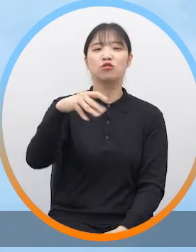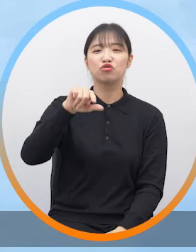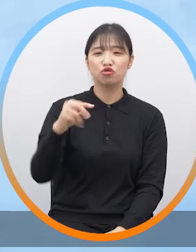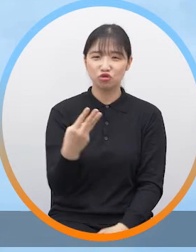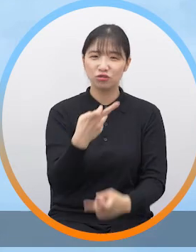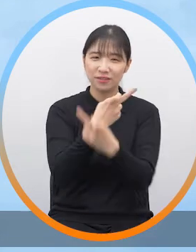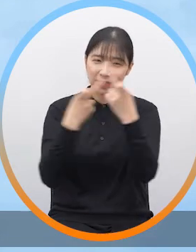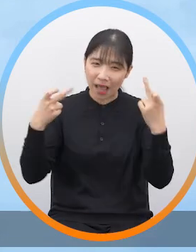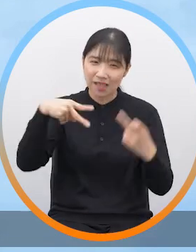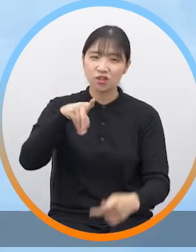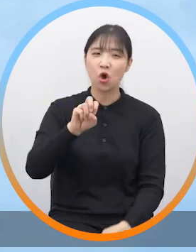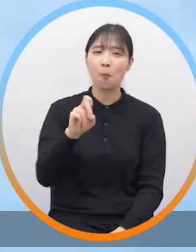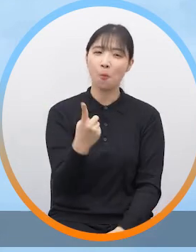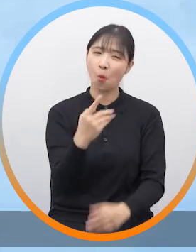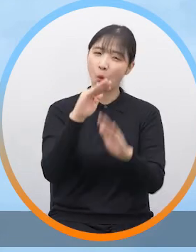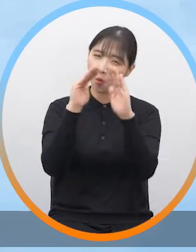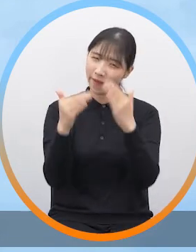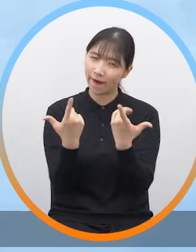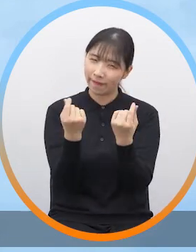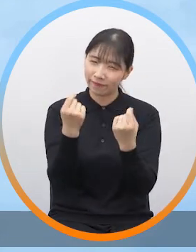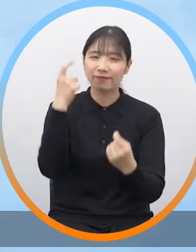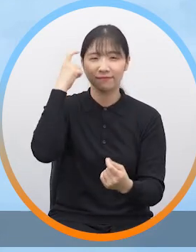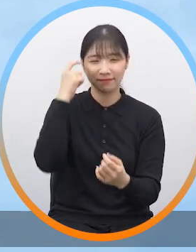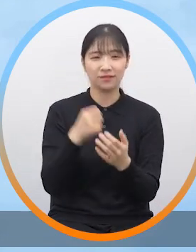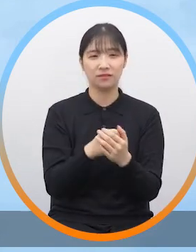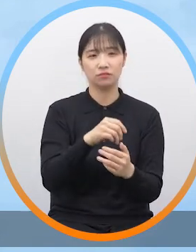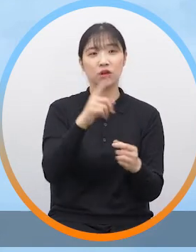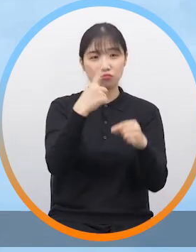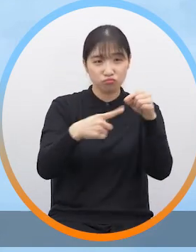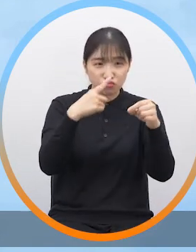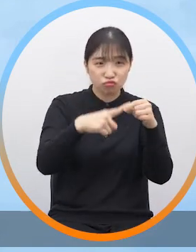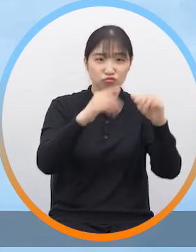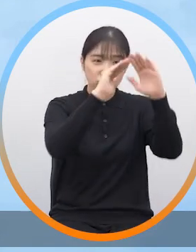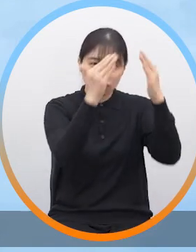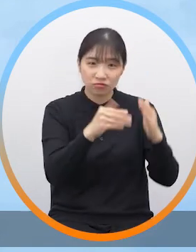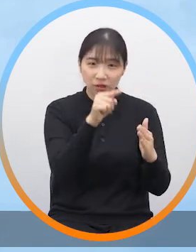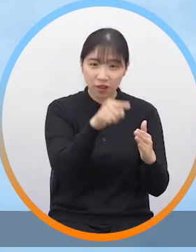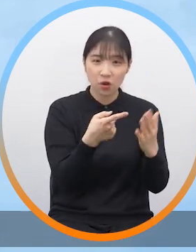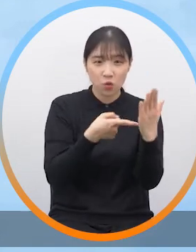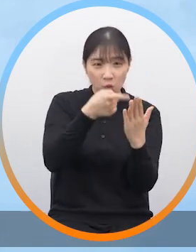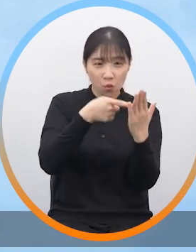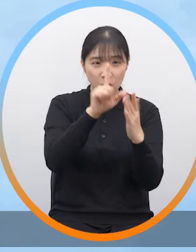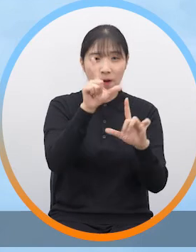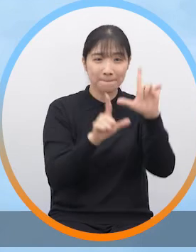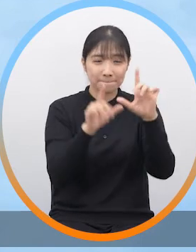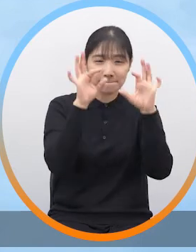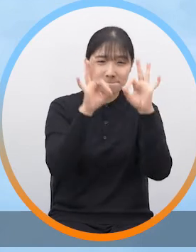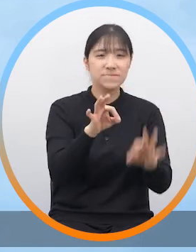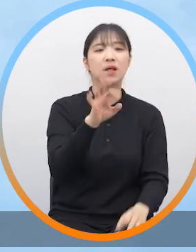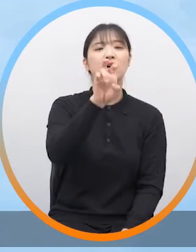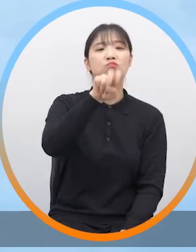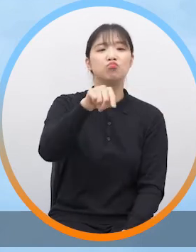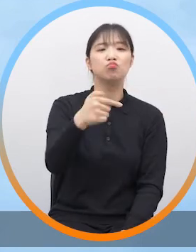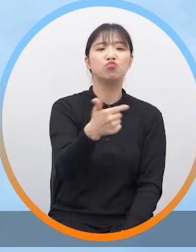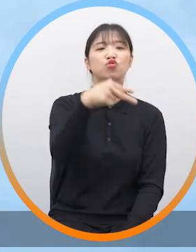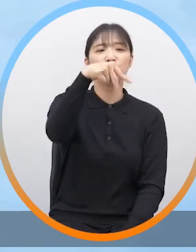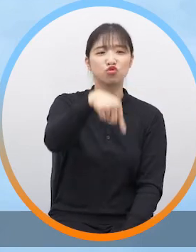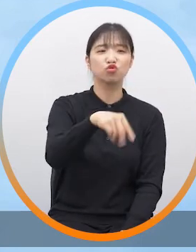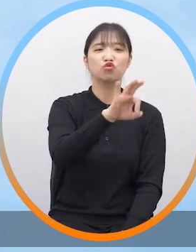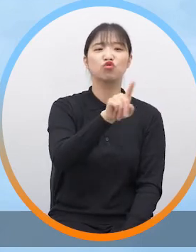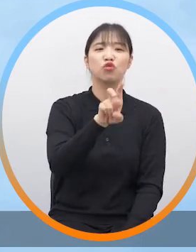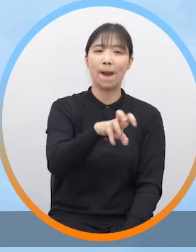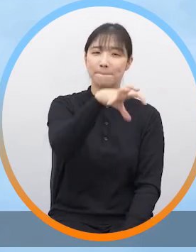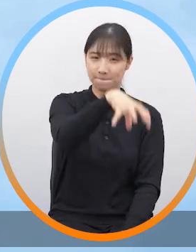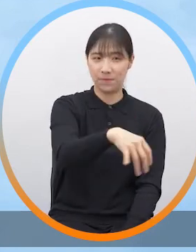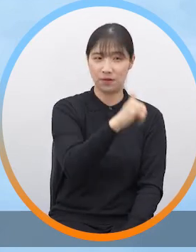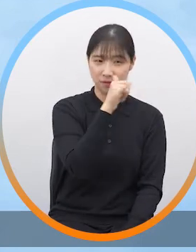설, 이런 것들이 있단 말이죠. 먼저 불상은 조각상이 있는 부근에 문수함이라고 하는 암자가 있었답니다. 그래서 이